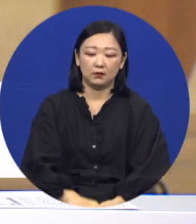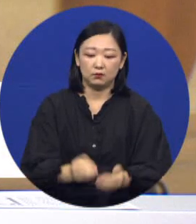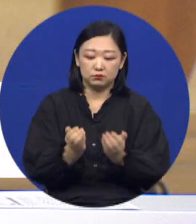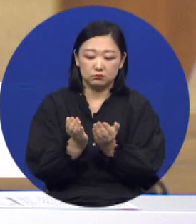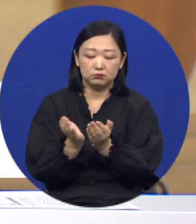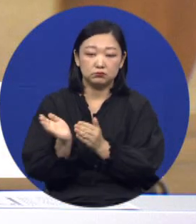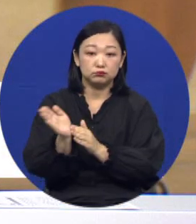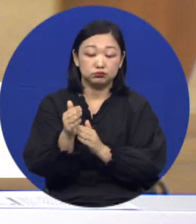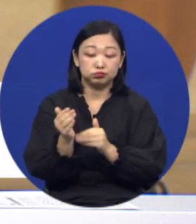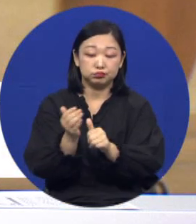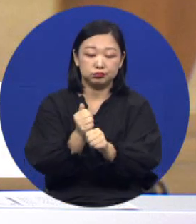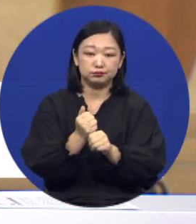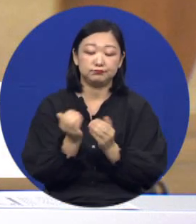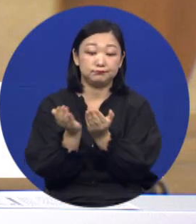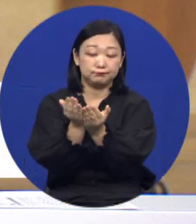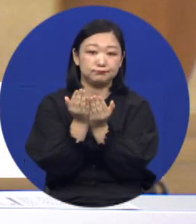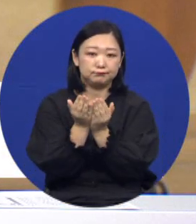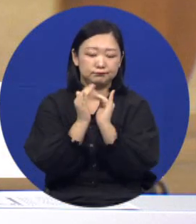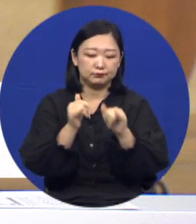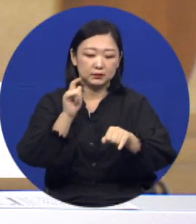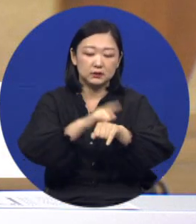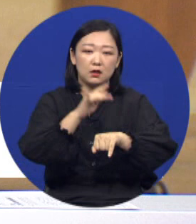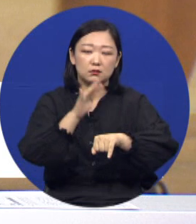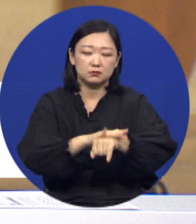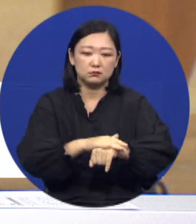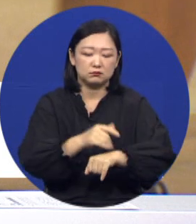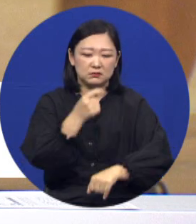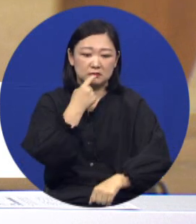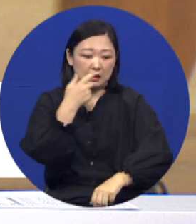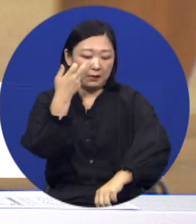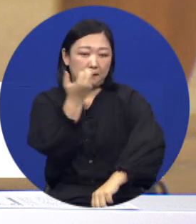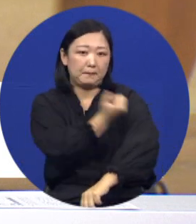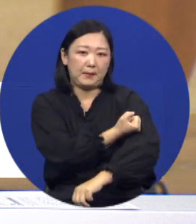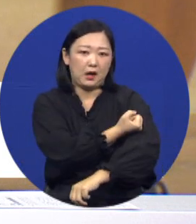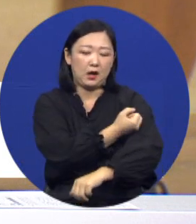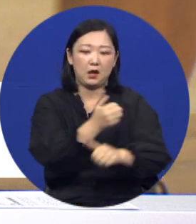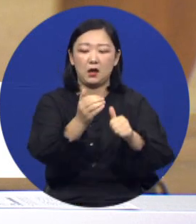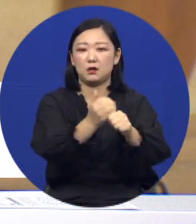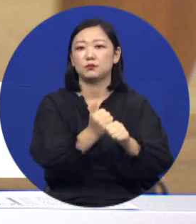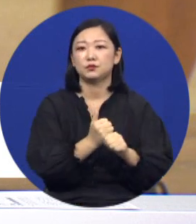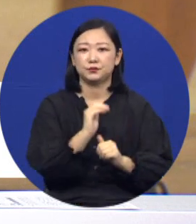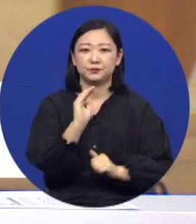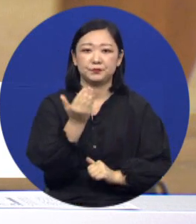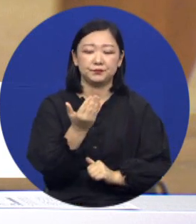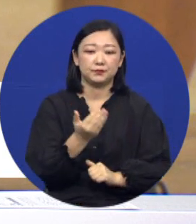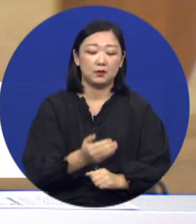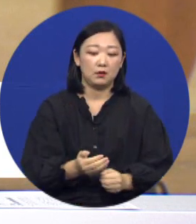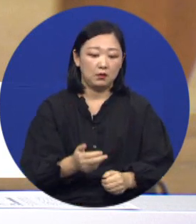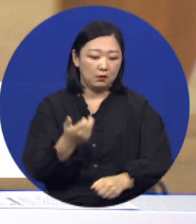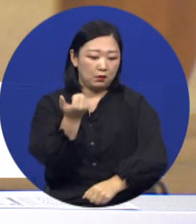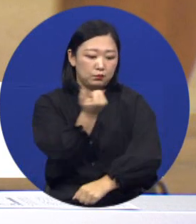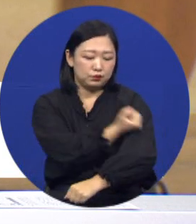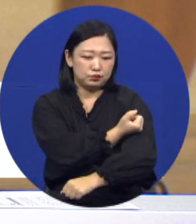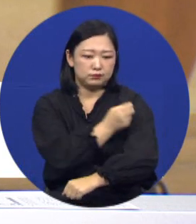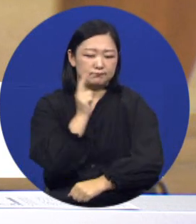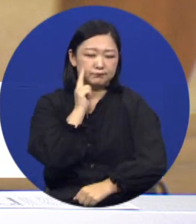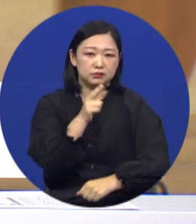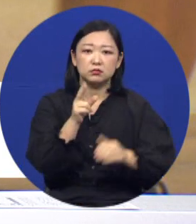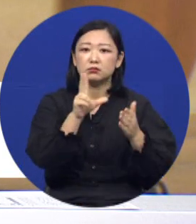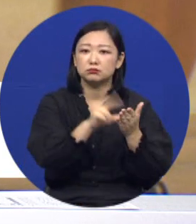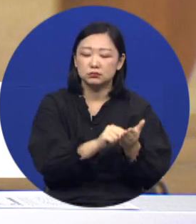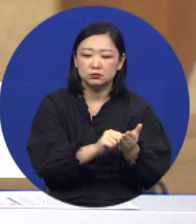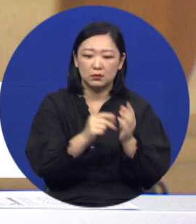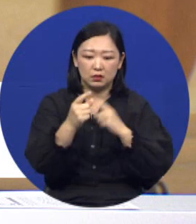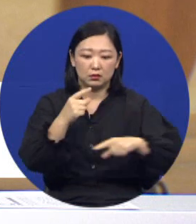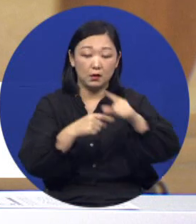고기잡이를 하는 어선 선원들이 상습적으로 마약을 투약했다 구속됐습니다. 이 선원들의 마약 투약도 심각한 문제지만